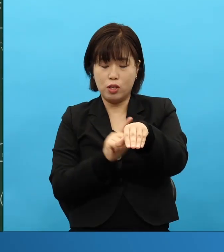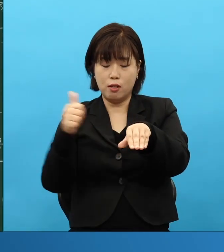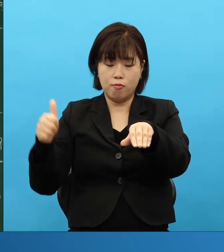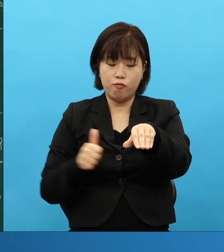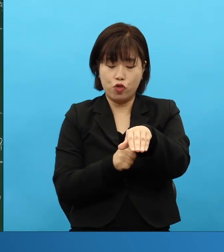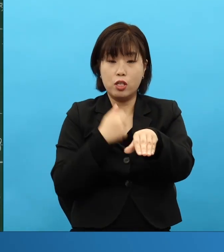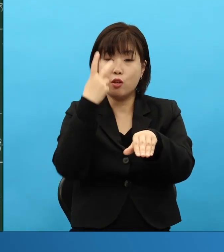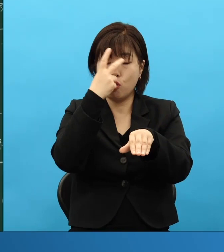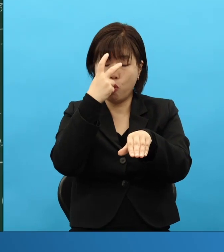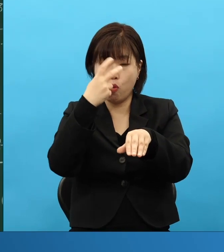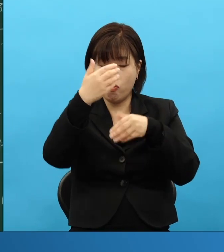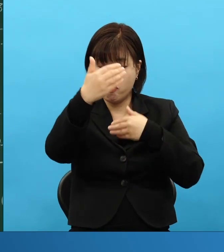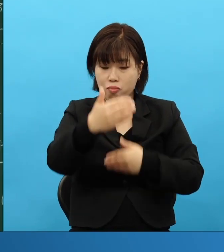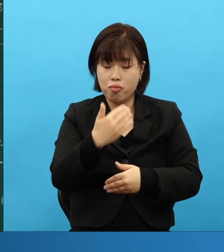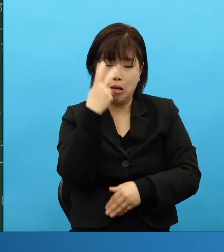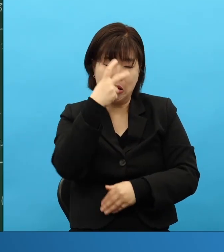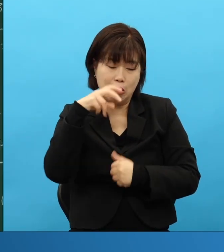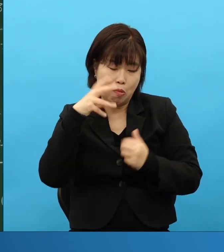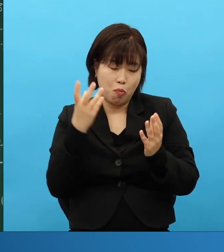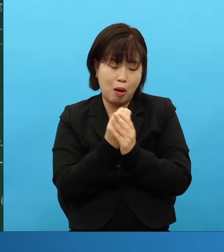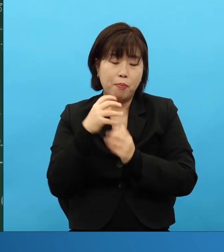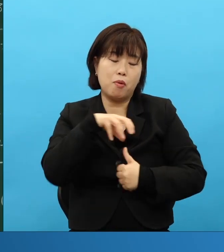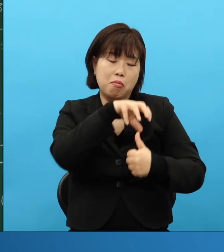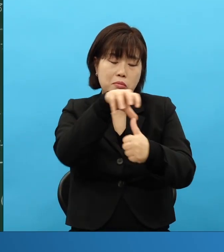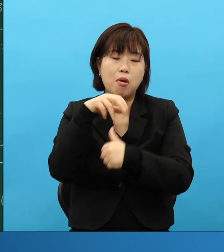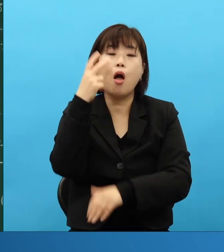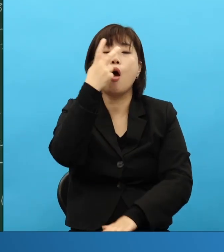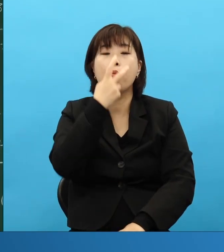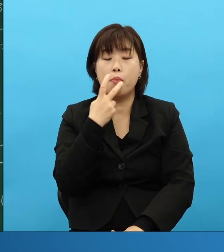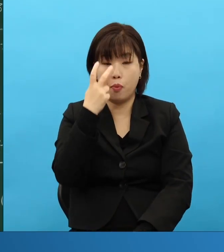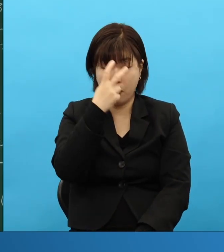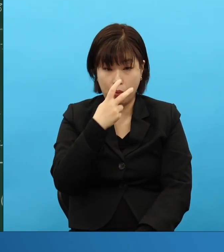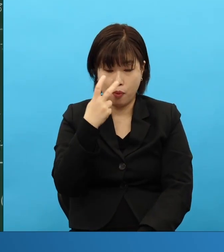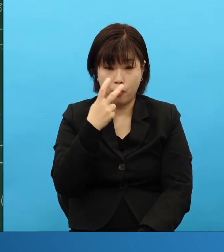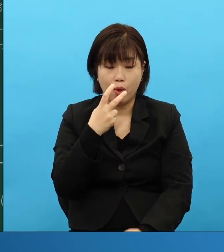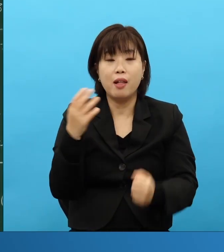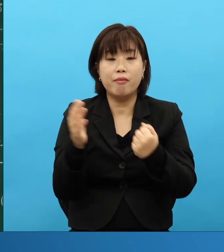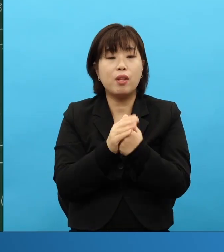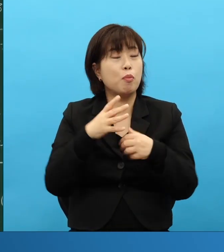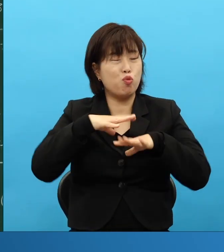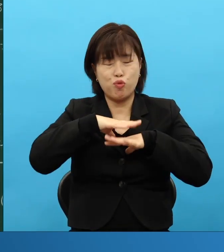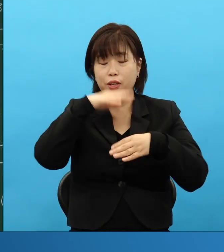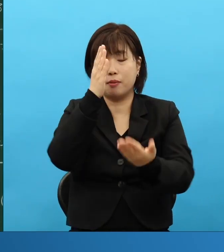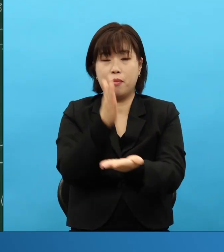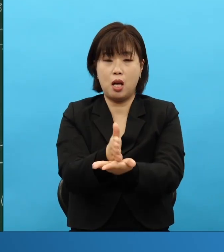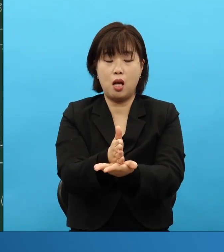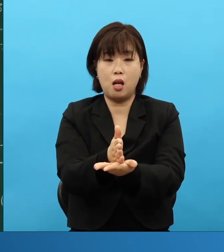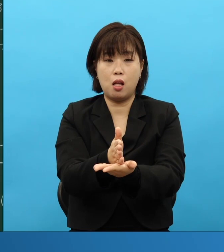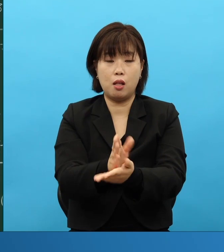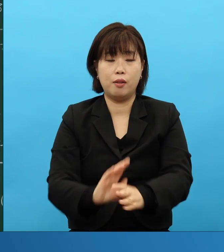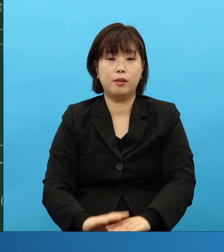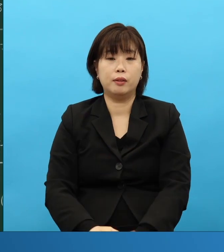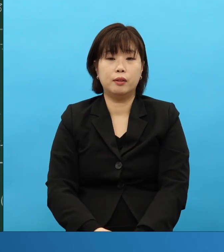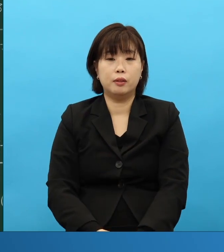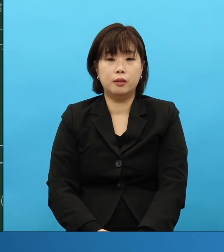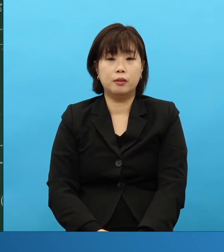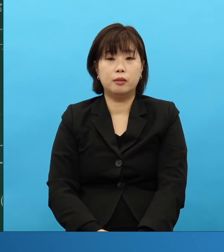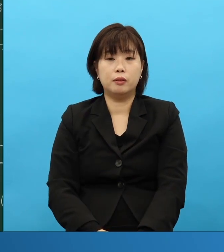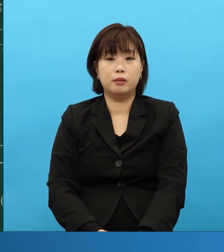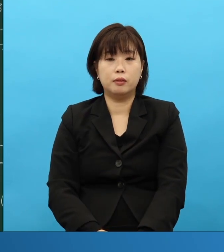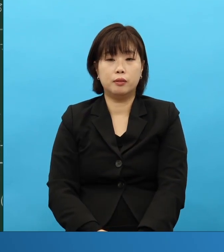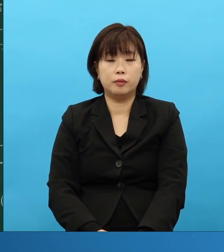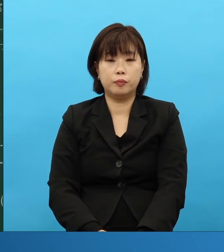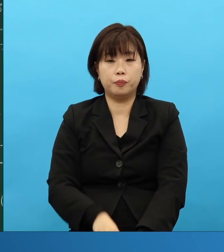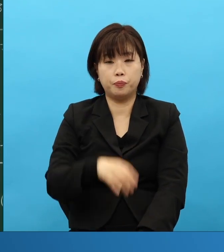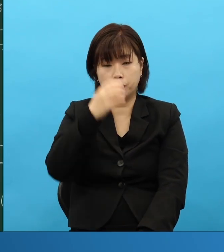不要惊慌。 그런 일이 있을 거니까 두려워하지 마라. 会有那样的事情发生，所以不要惊慌。 오늘 여러분 귀 속에 거짓말들